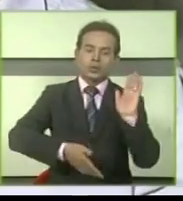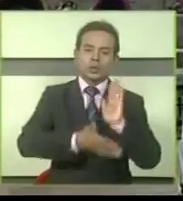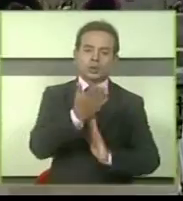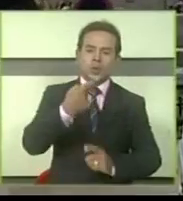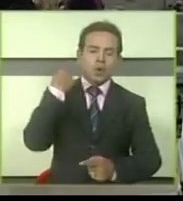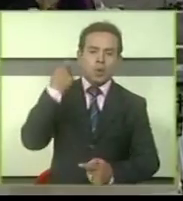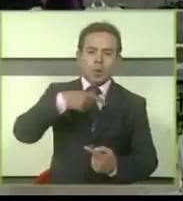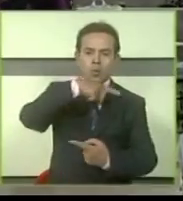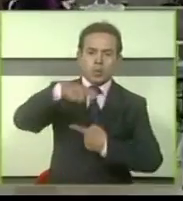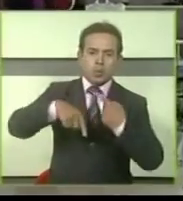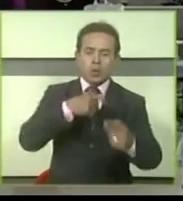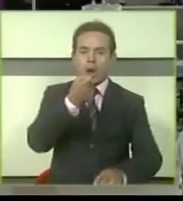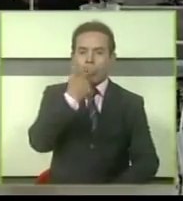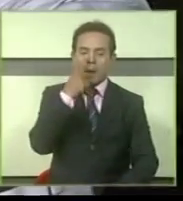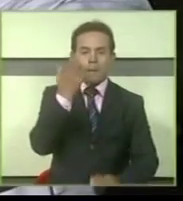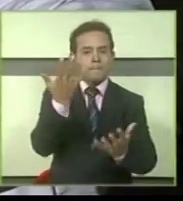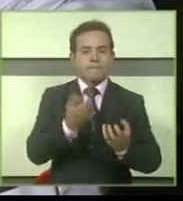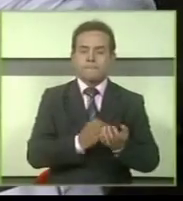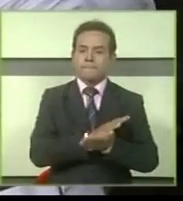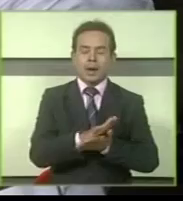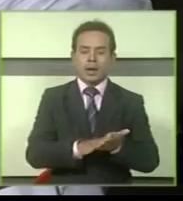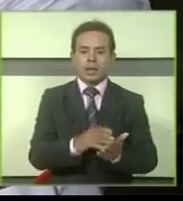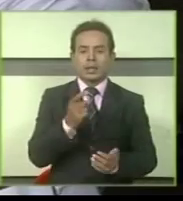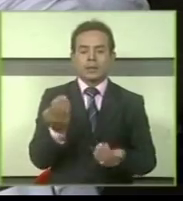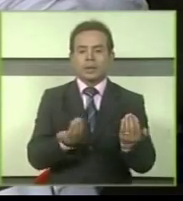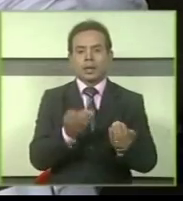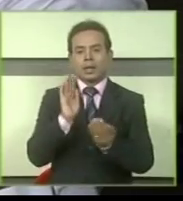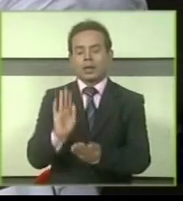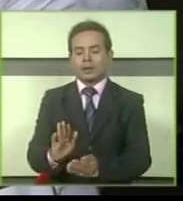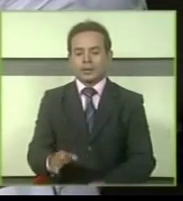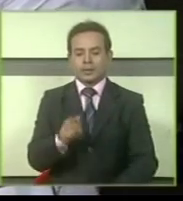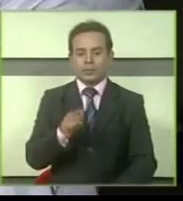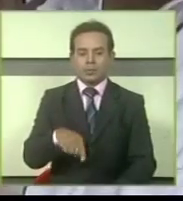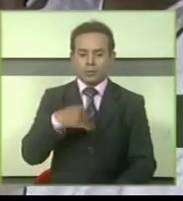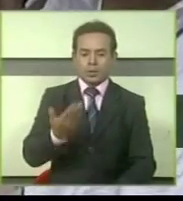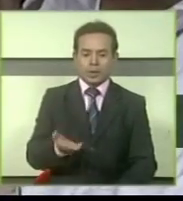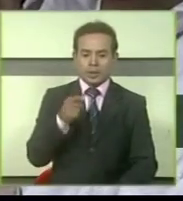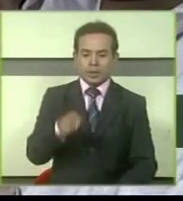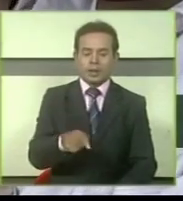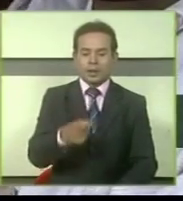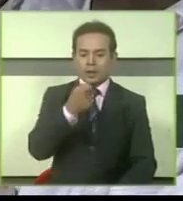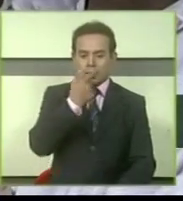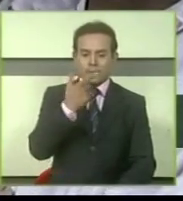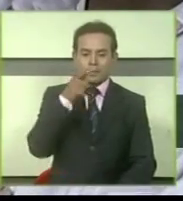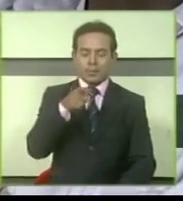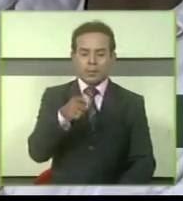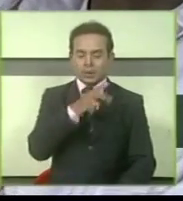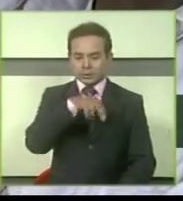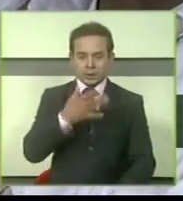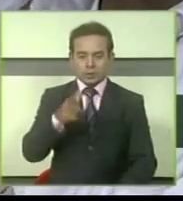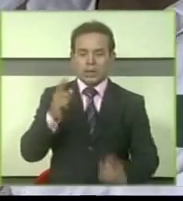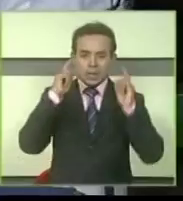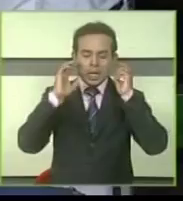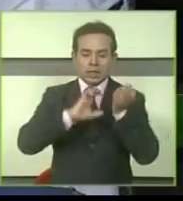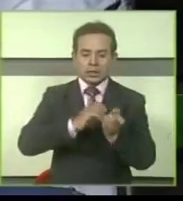গেছে। ঘটনাটি এভাবেই হয়তো শেষ হতে পারত, কিন্তু সৃষ্টিকর্তা ইচ্ছা করেই হয়তো তা হতে দেননি, কারণ তিনি ভালো করেই